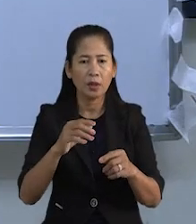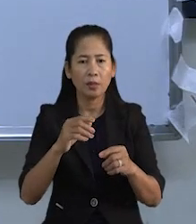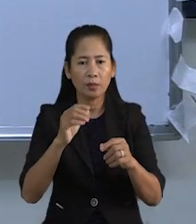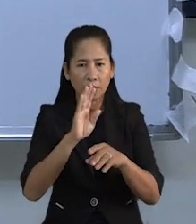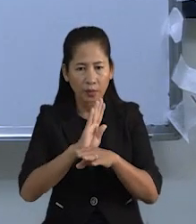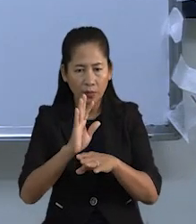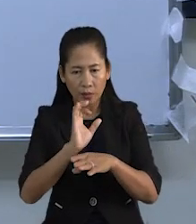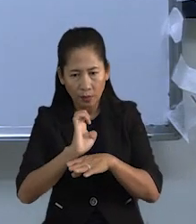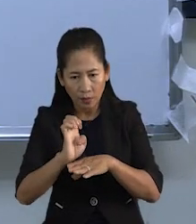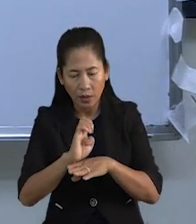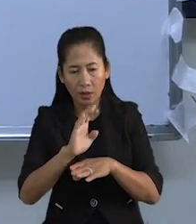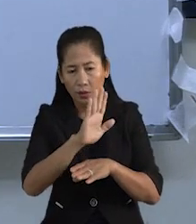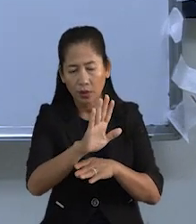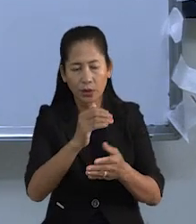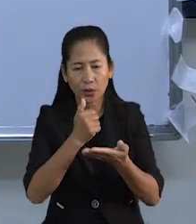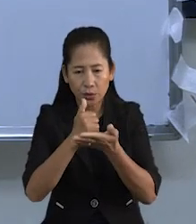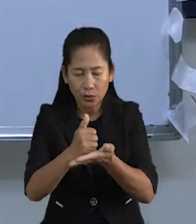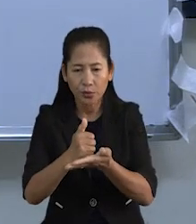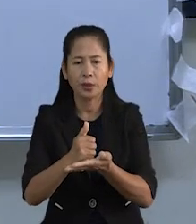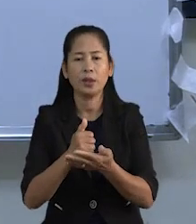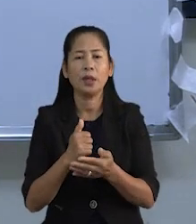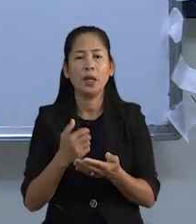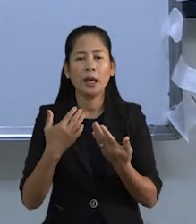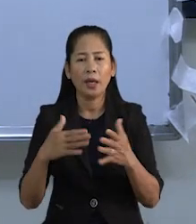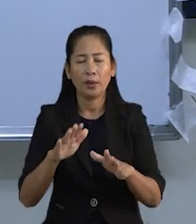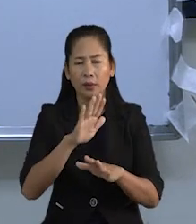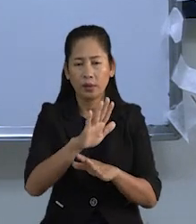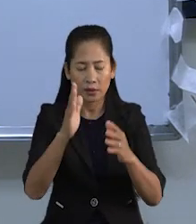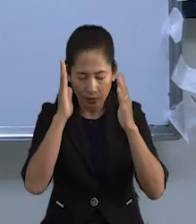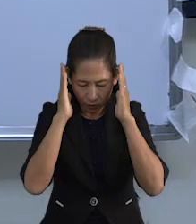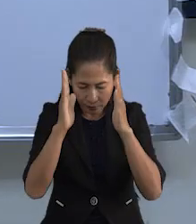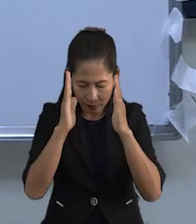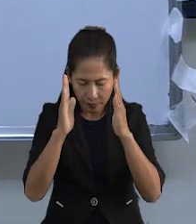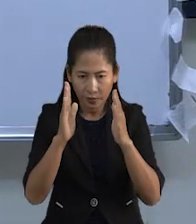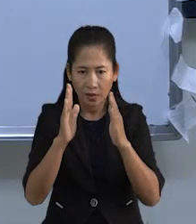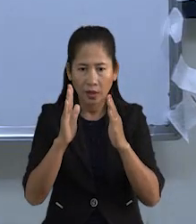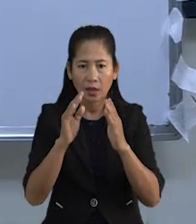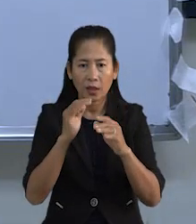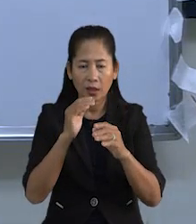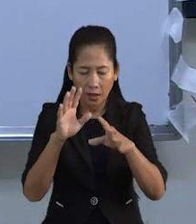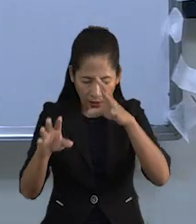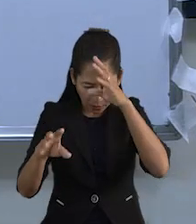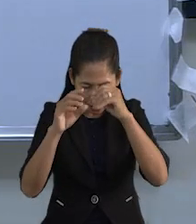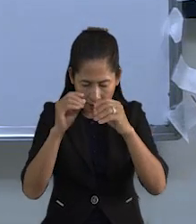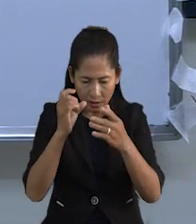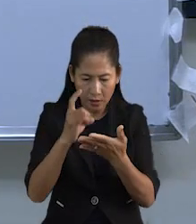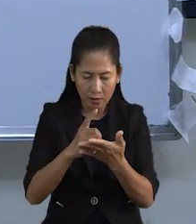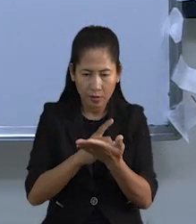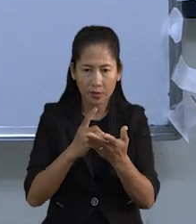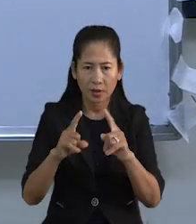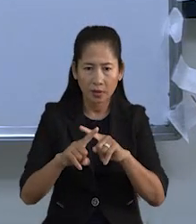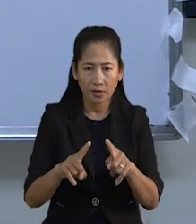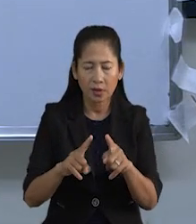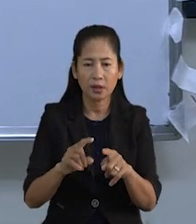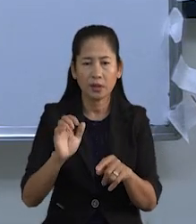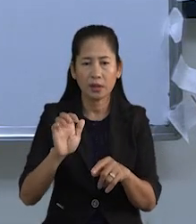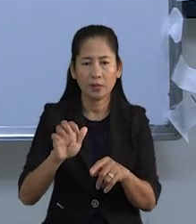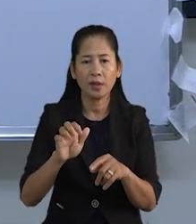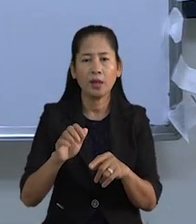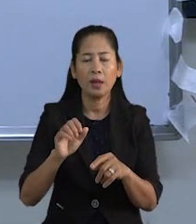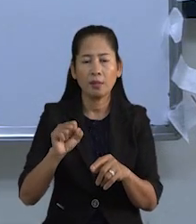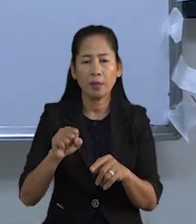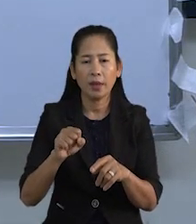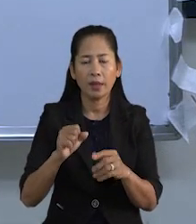សេងផ្សេងកូនជួយគាត់ណាកូនបាទហើយសូមកូនយកចិត្តទុកដាក់ណាការរៀនសូត្រលើមុខវិជ្ជាផ្សេងផ្សេងទៀតណាកូនណា